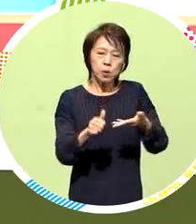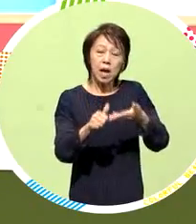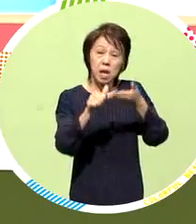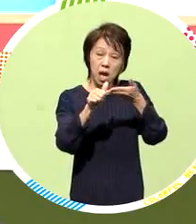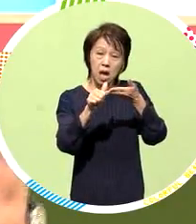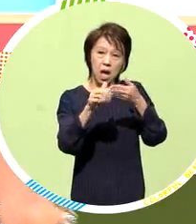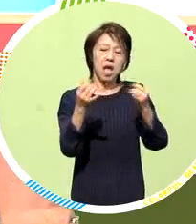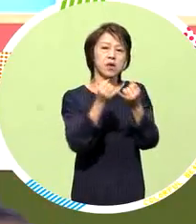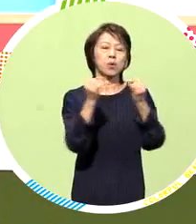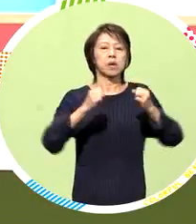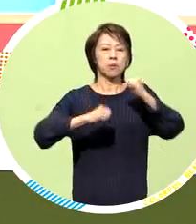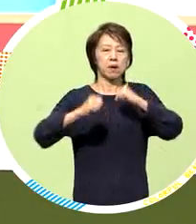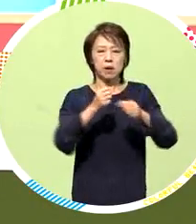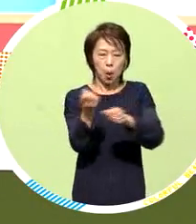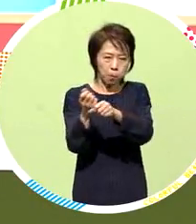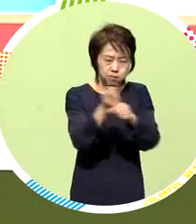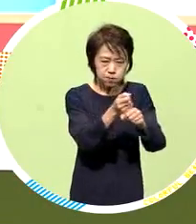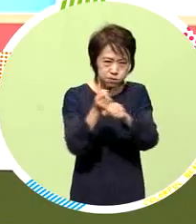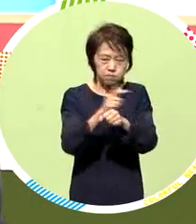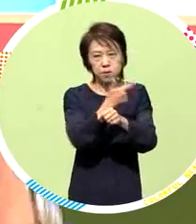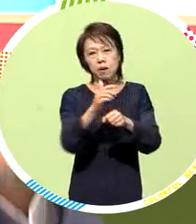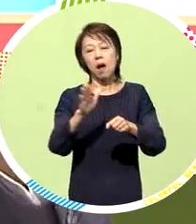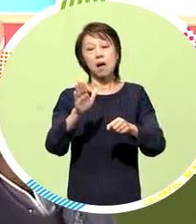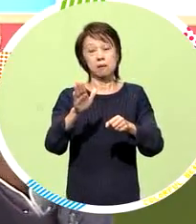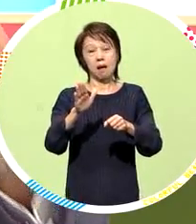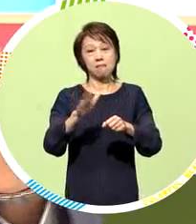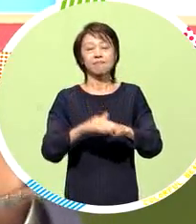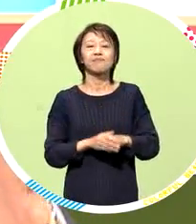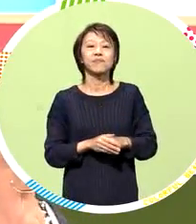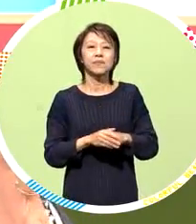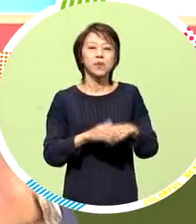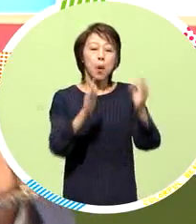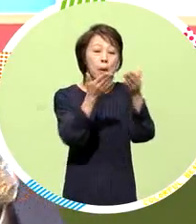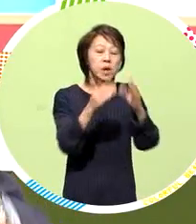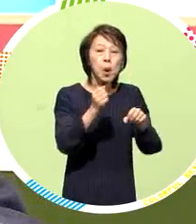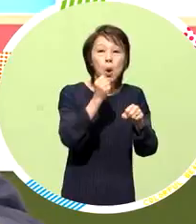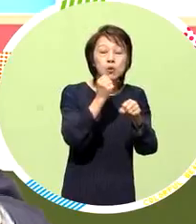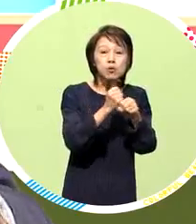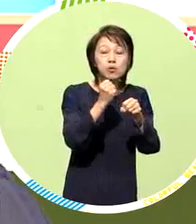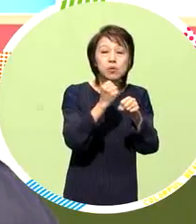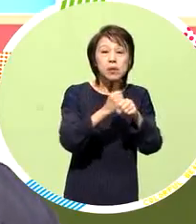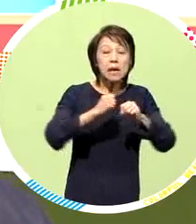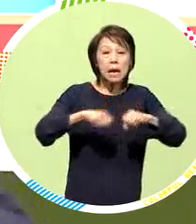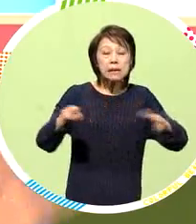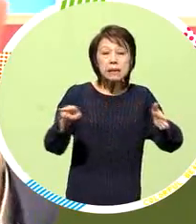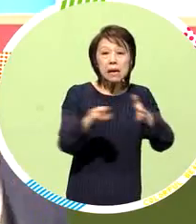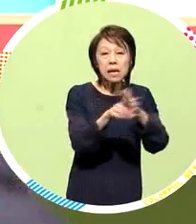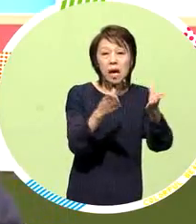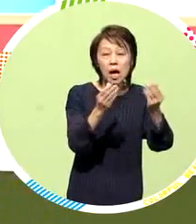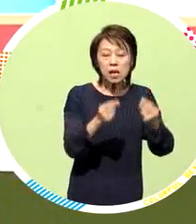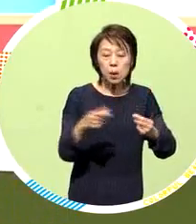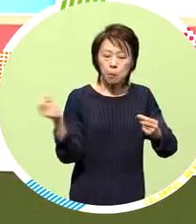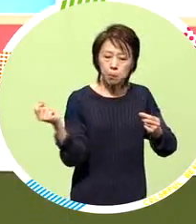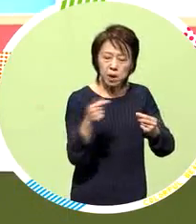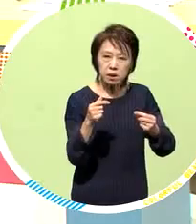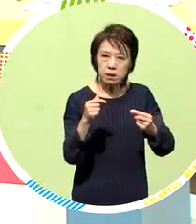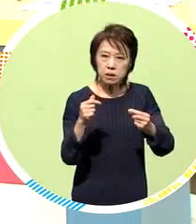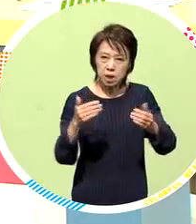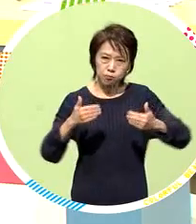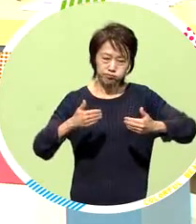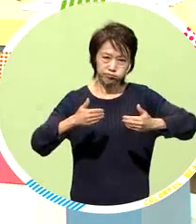それからも女性の活躍を応援しなきゃいけないだろ様々な神奈川モデルを作ろうとやってきたそれを一気に加速化させて